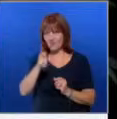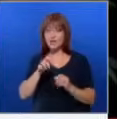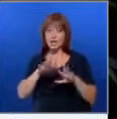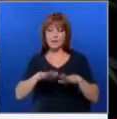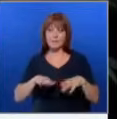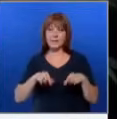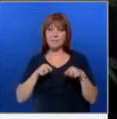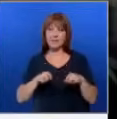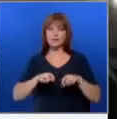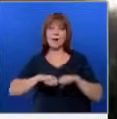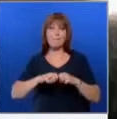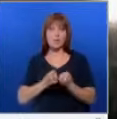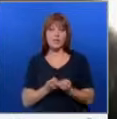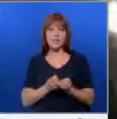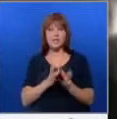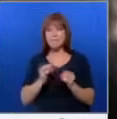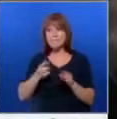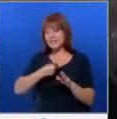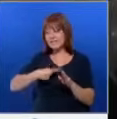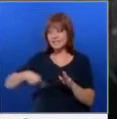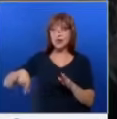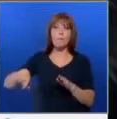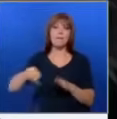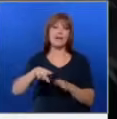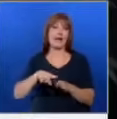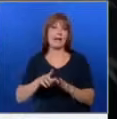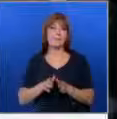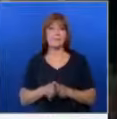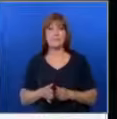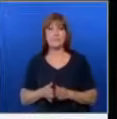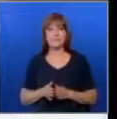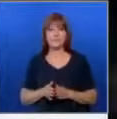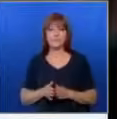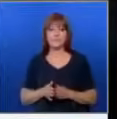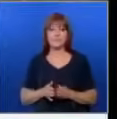това поражение, без да се опитва да го заобиколи по какъвто и да е начин.